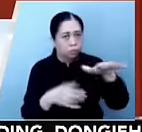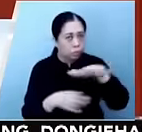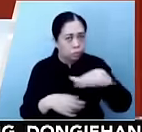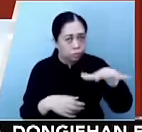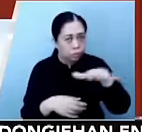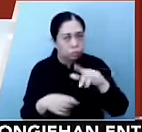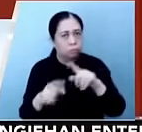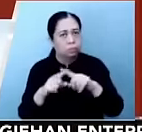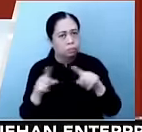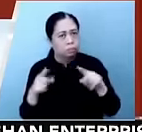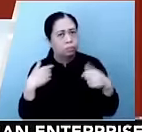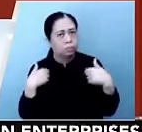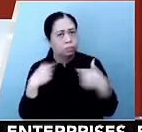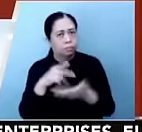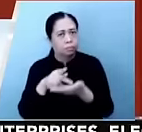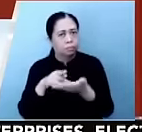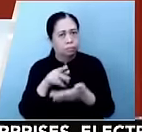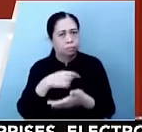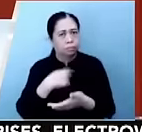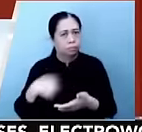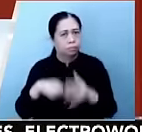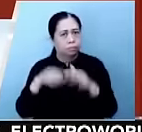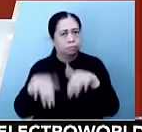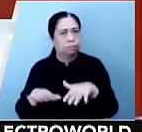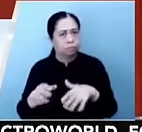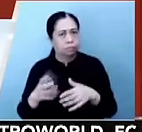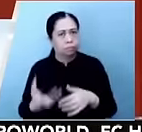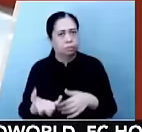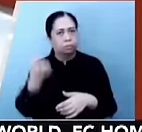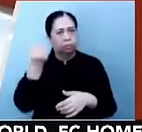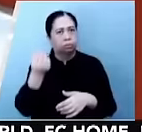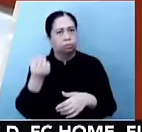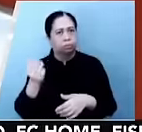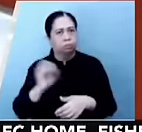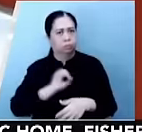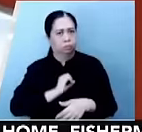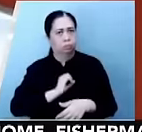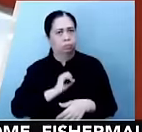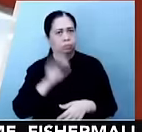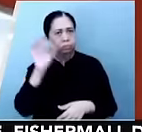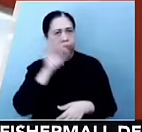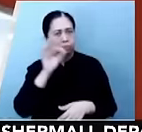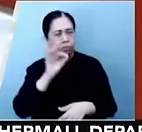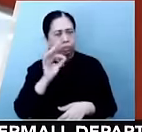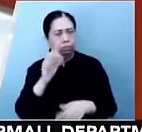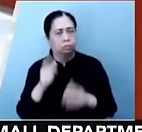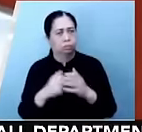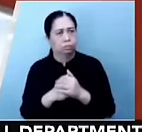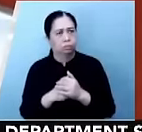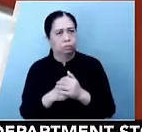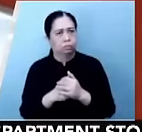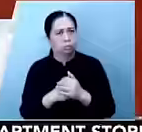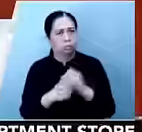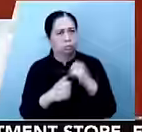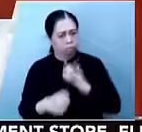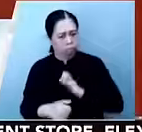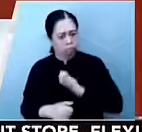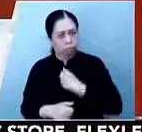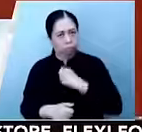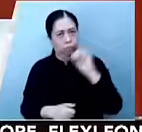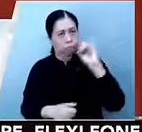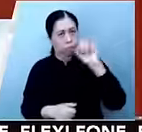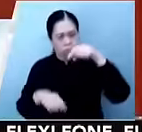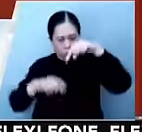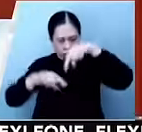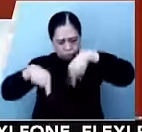is a part of the China Sea that belongs to the Philippines. I will dig my oil there. Ito